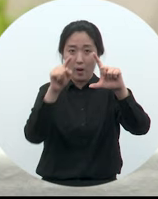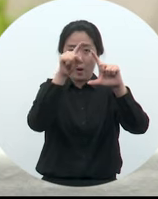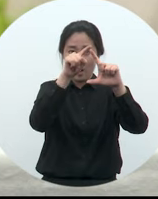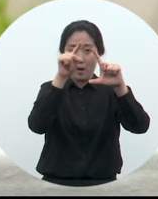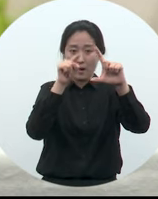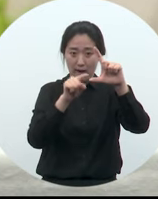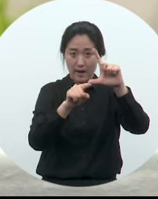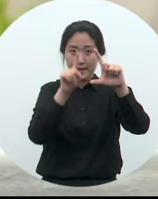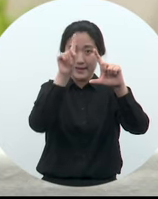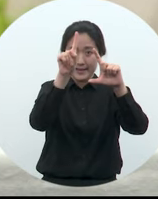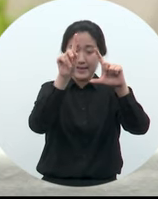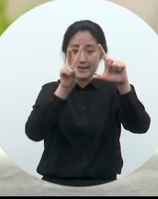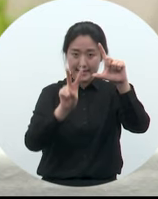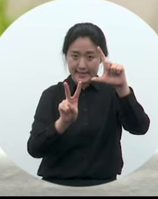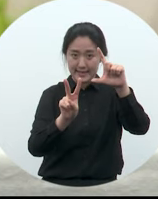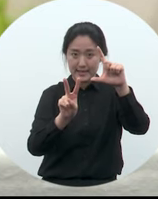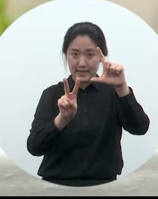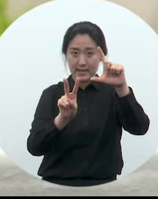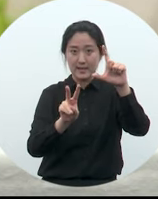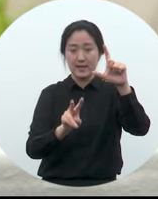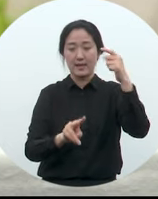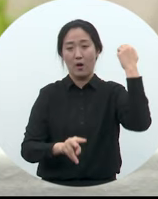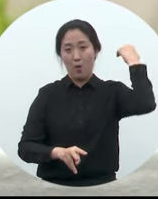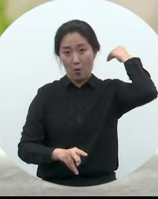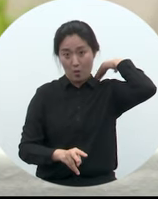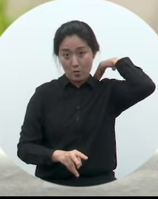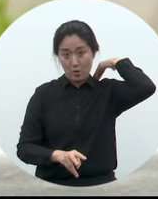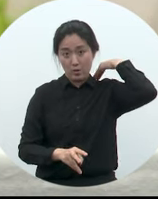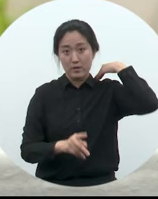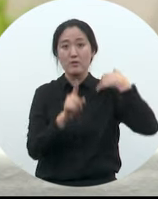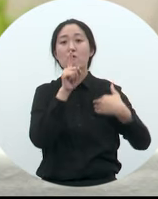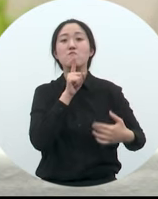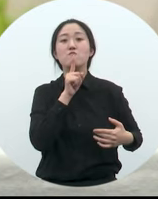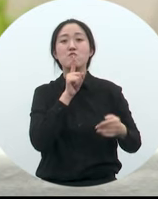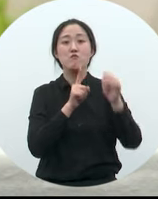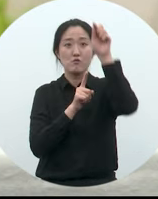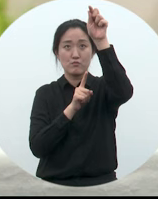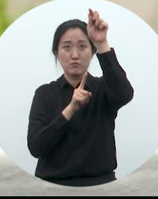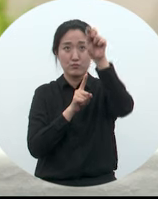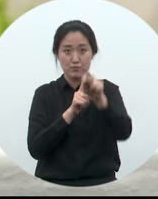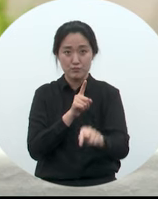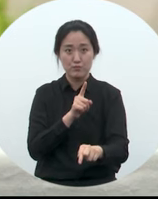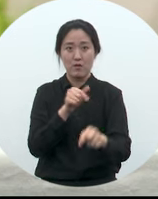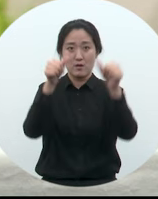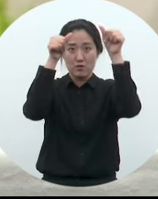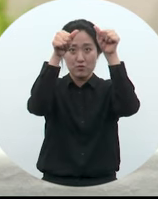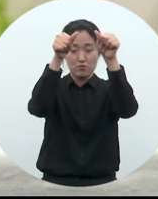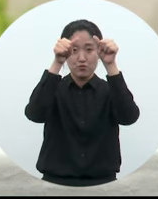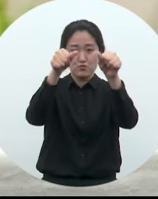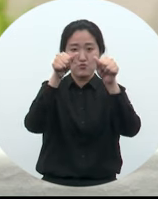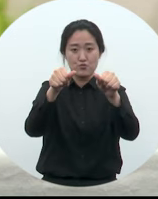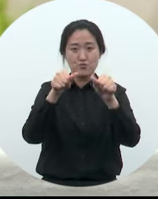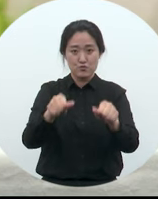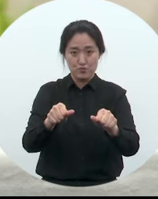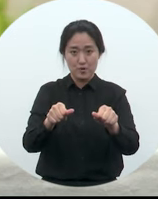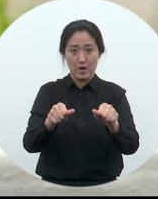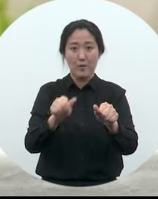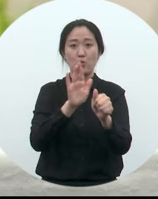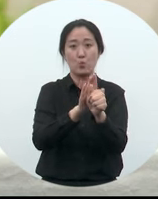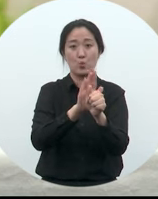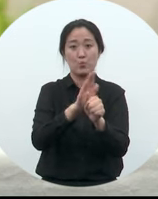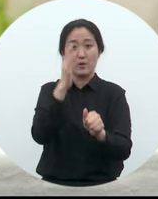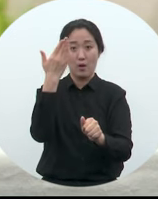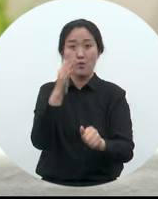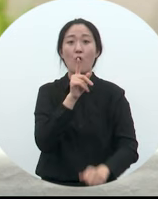제1방광경, 제2방광경을 목에서부터 쭉 등으로 이렇게 해가지고 엉덩이까지 이렇게 지압을